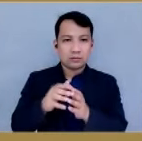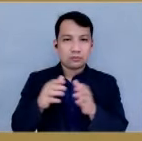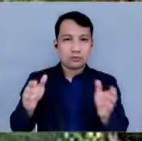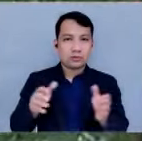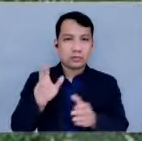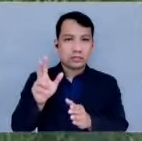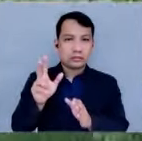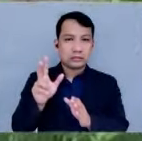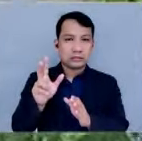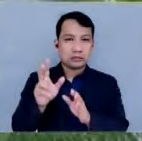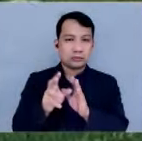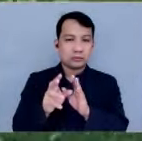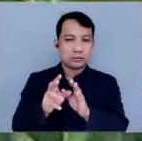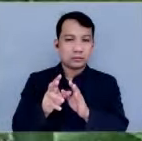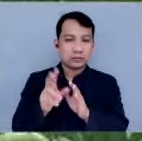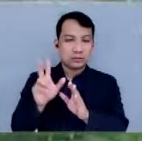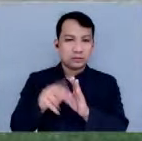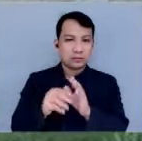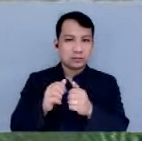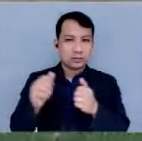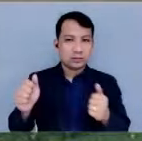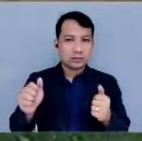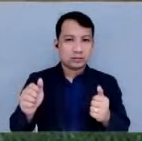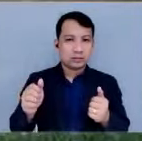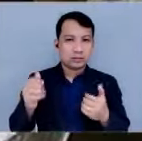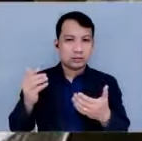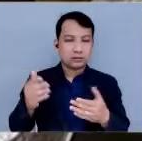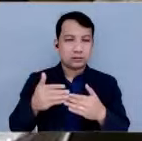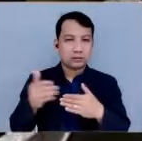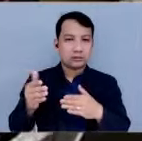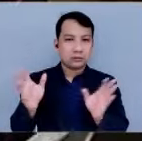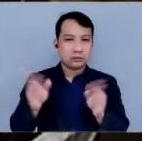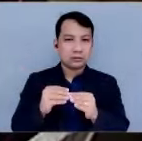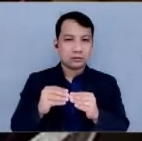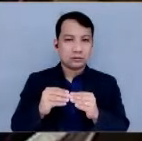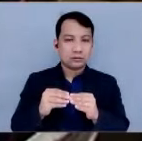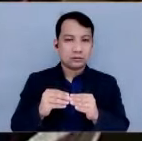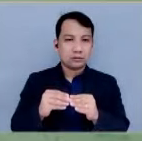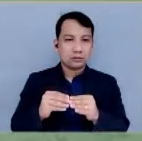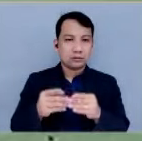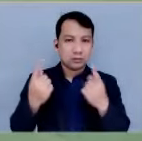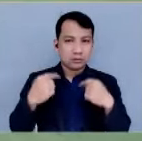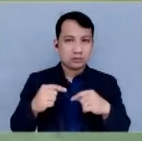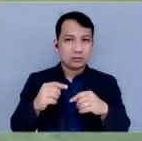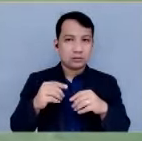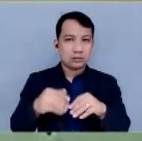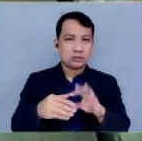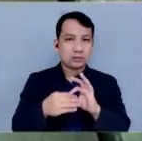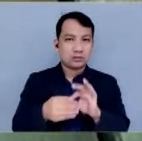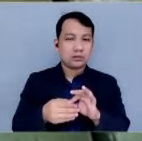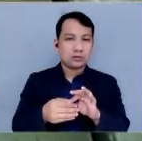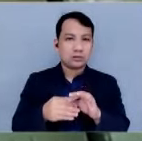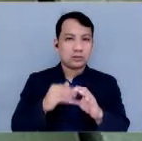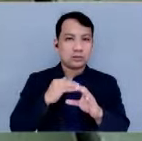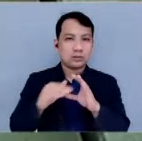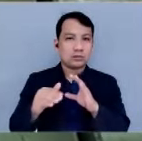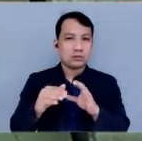layo. Kasunod yan ay sinagawang mini-mock elections para masubukan ng makina at ang pag-transmit ng mga boto.